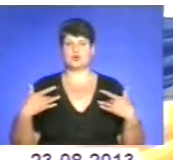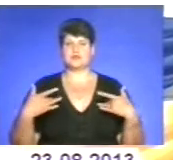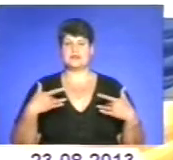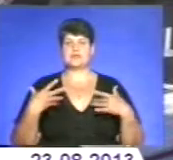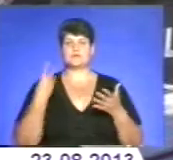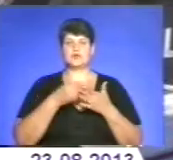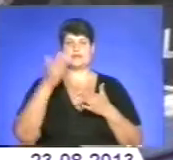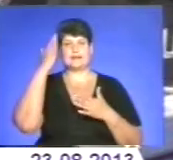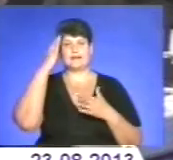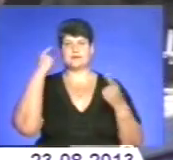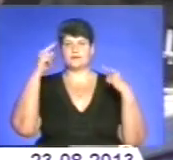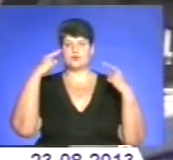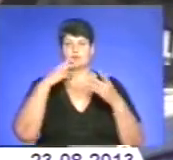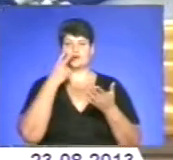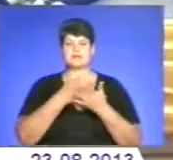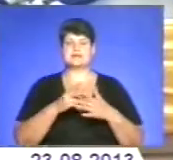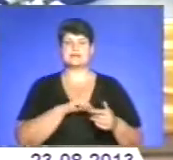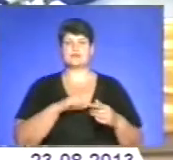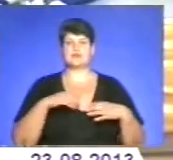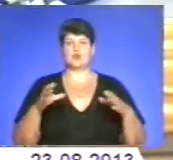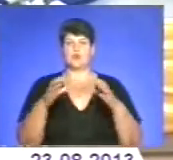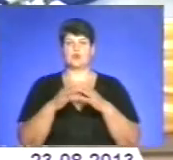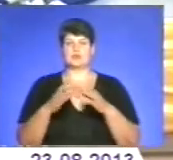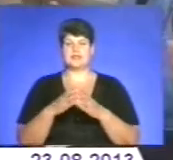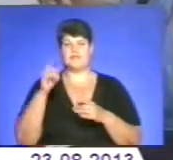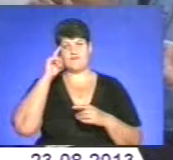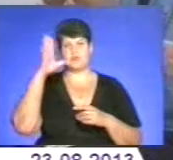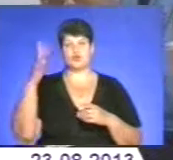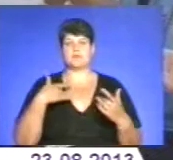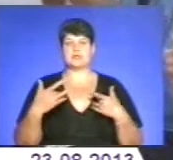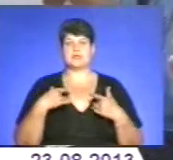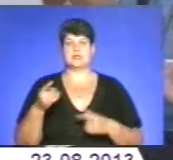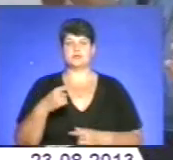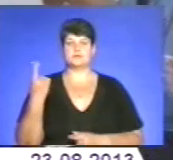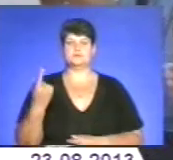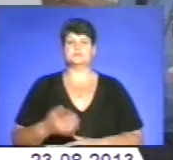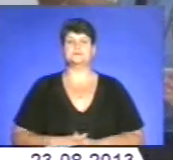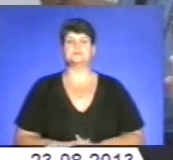Свої таланти та творчість демонстрували самодіяльні колективи, відомі артисти Тернопілля.